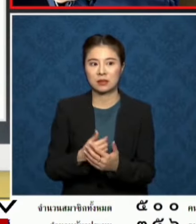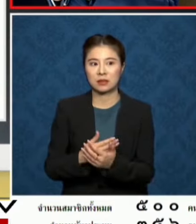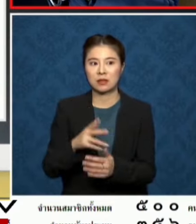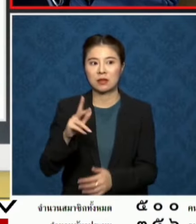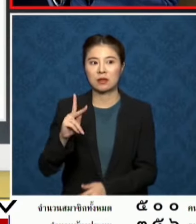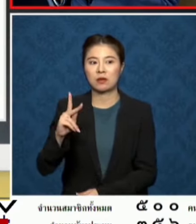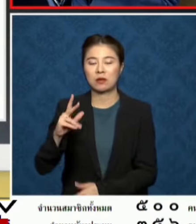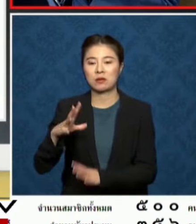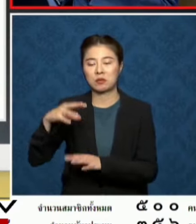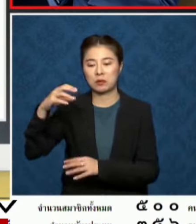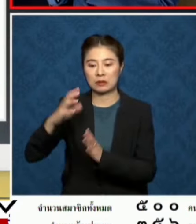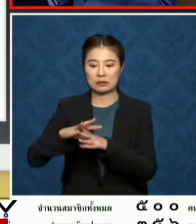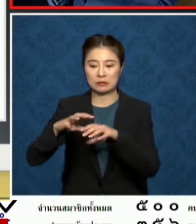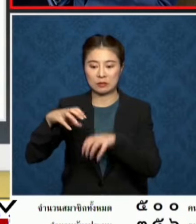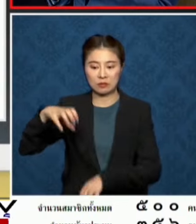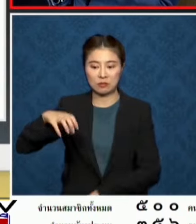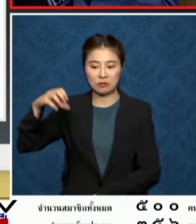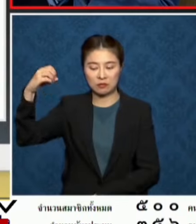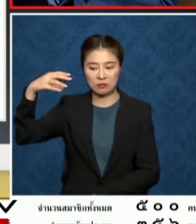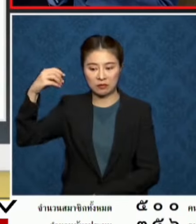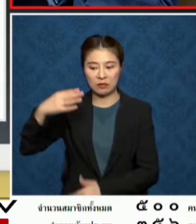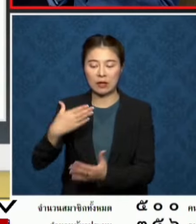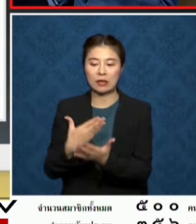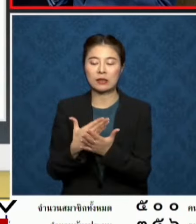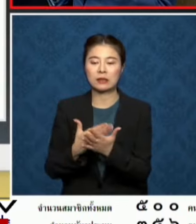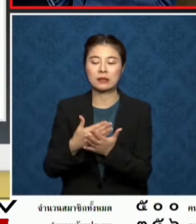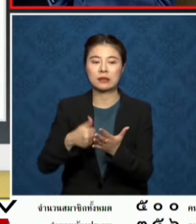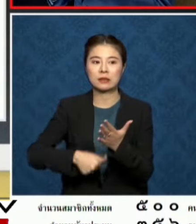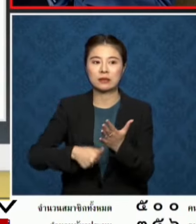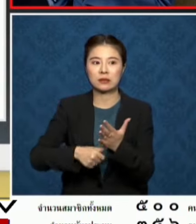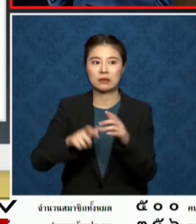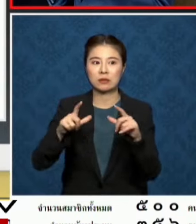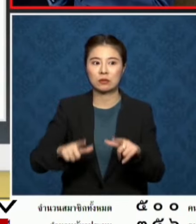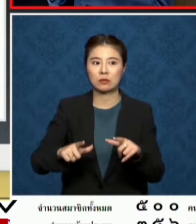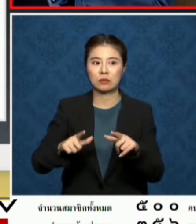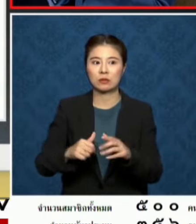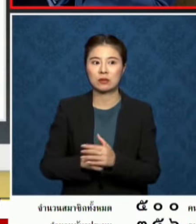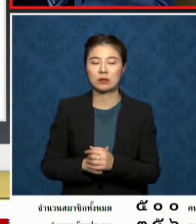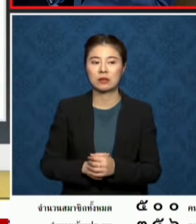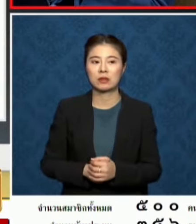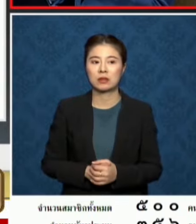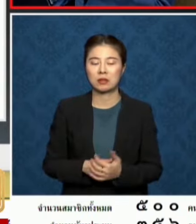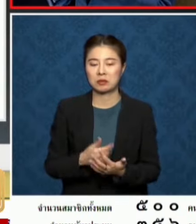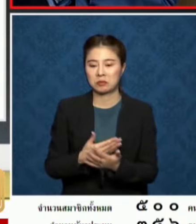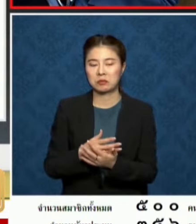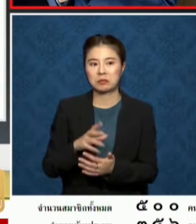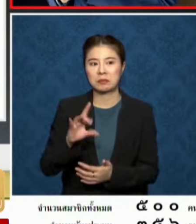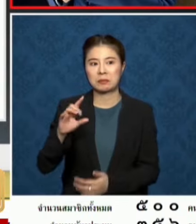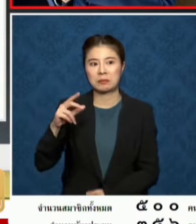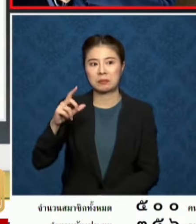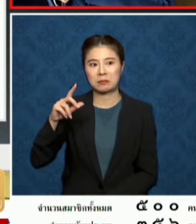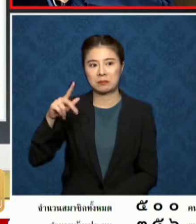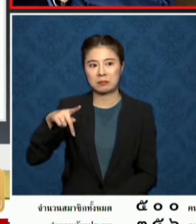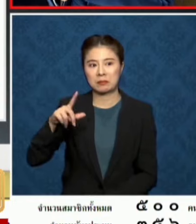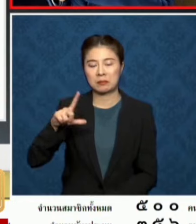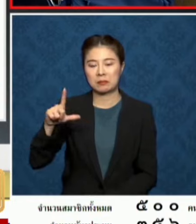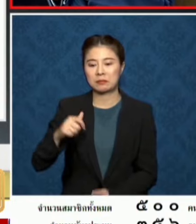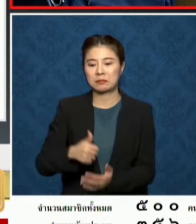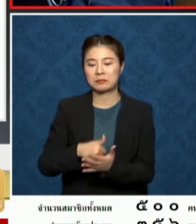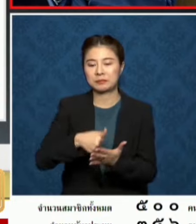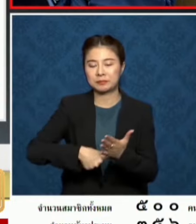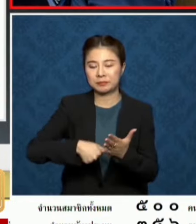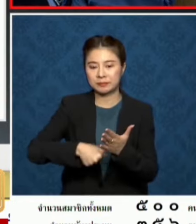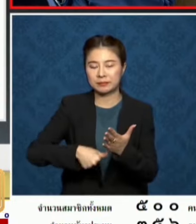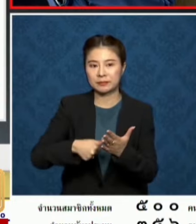ฟผ.นะคะลดไปแล้วนะคะตอนนี้ 8,000 ล้านบาทที่แน่ๆแต่ว่าไม่รู้ว่านำส่งจริงจะเป็นเท่าไหร่นะคะมีการลดภาษีสรรพสามิตสำห